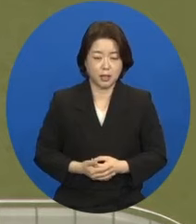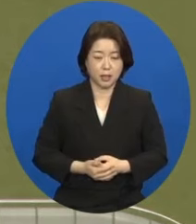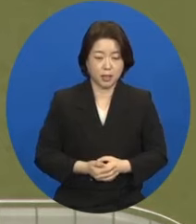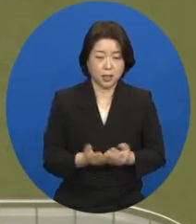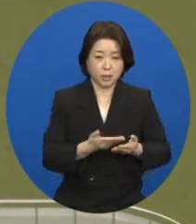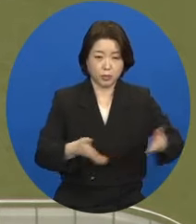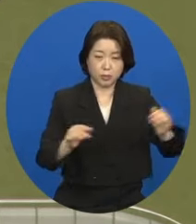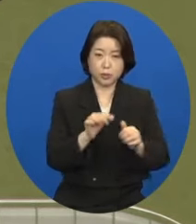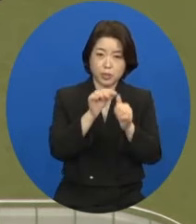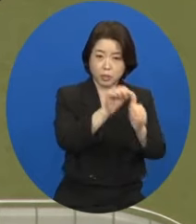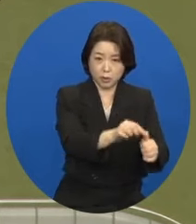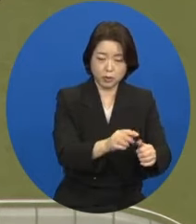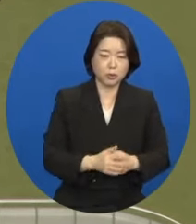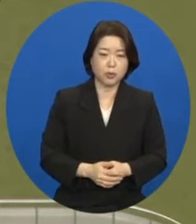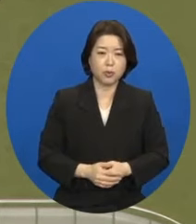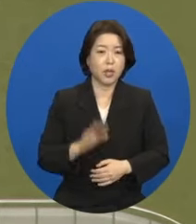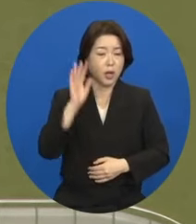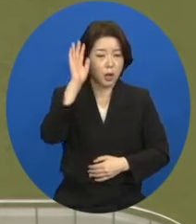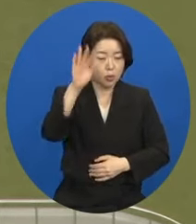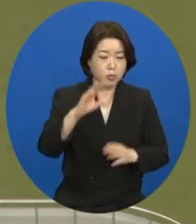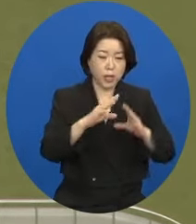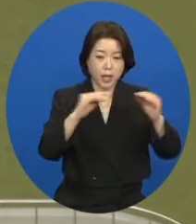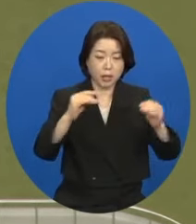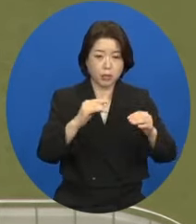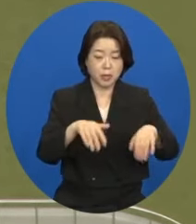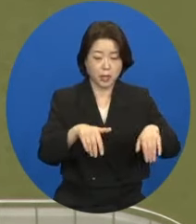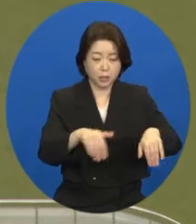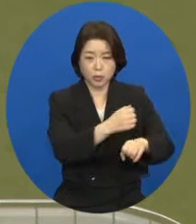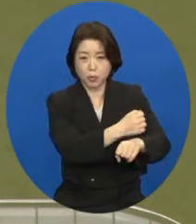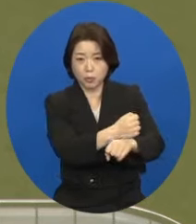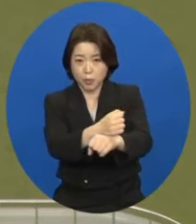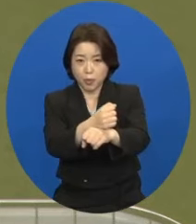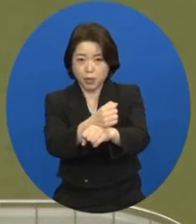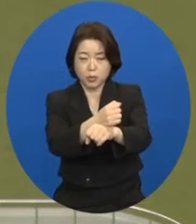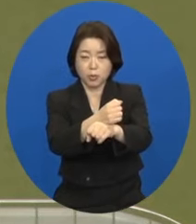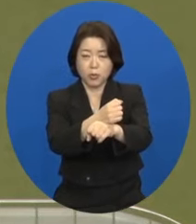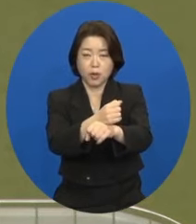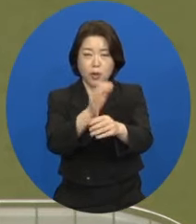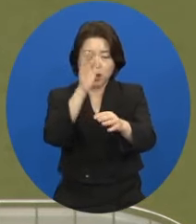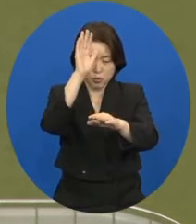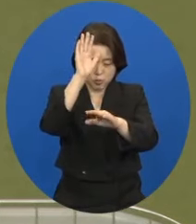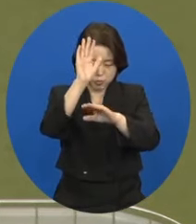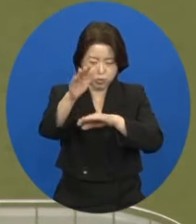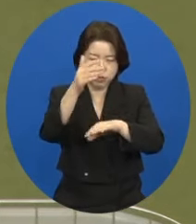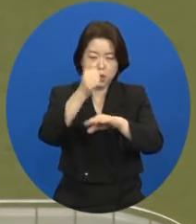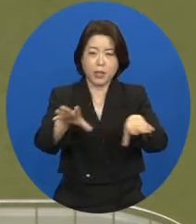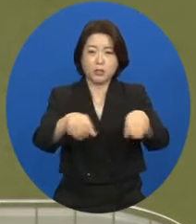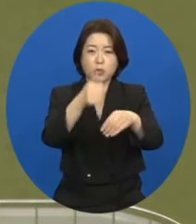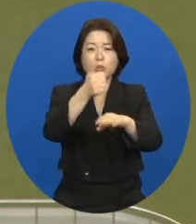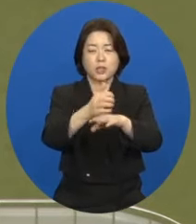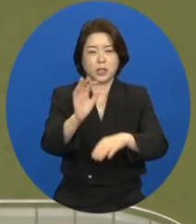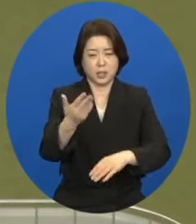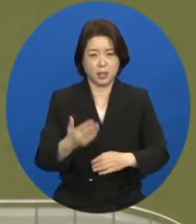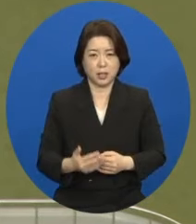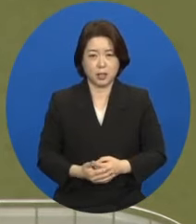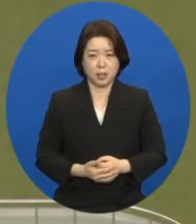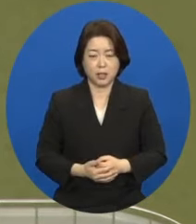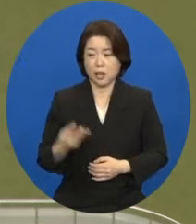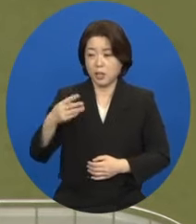팔려갔다가 애굽의 총리가 되는 거예요. 그러니까 요셉의 인생이 하나님께서는 루벤을 통해서 막아주신